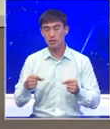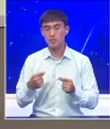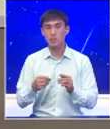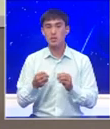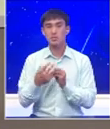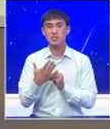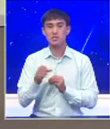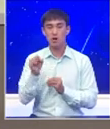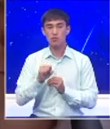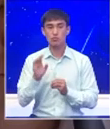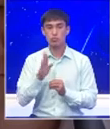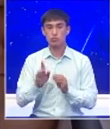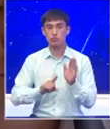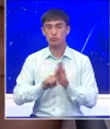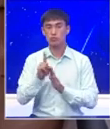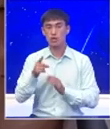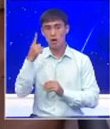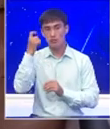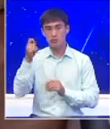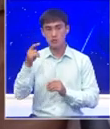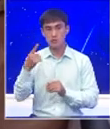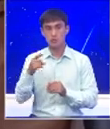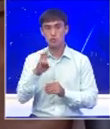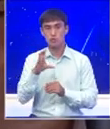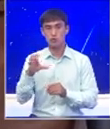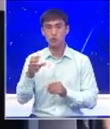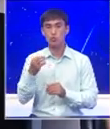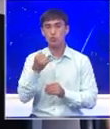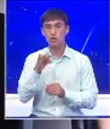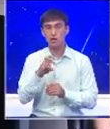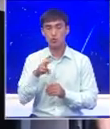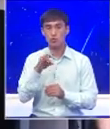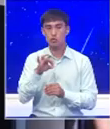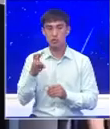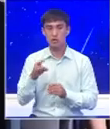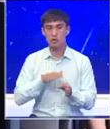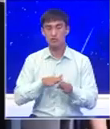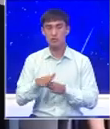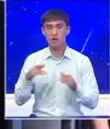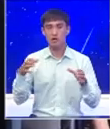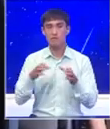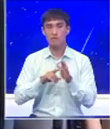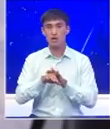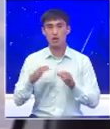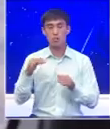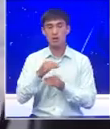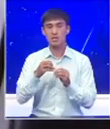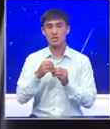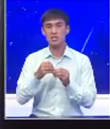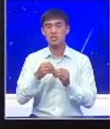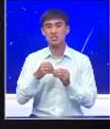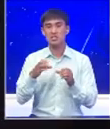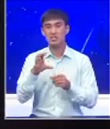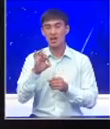15 августа будет возобновлено авиасообщение Нур-Султан-Ушарал-Нур-Султан, которое будет осуществлять авиакомпания «СКАТ». А с 16